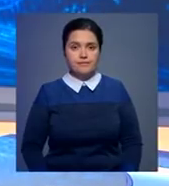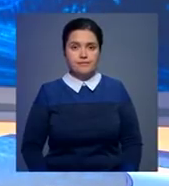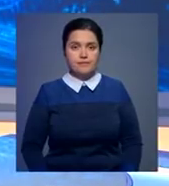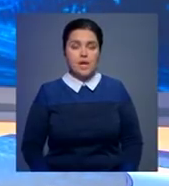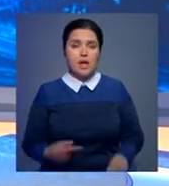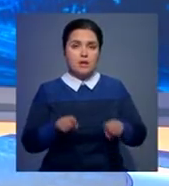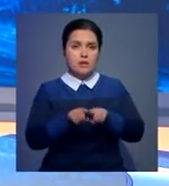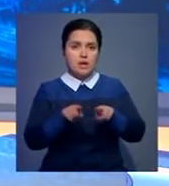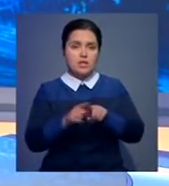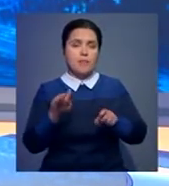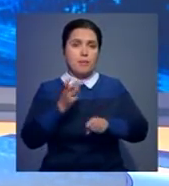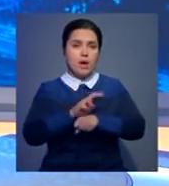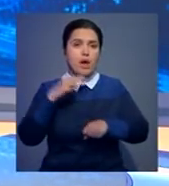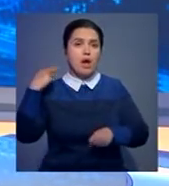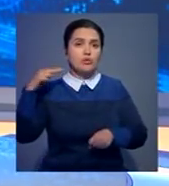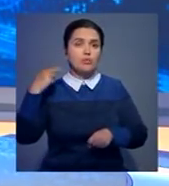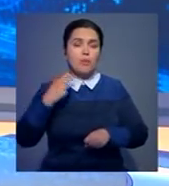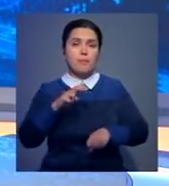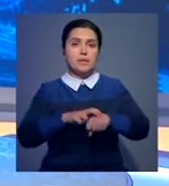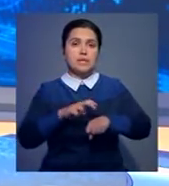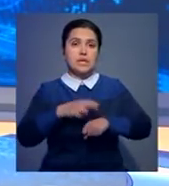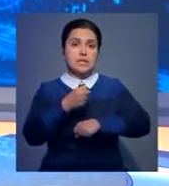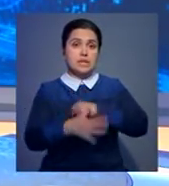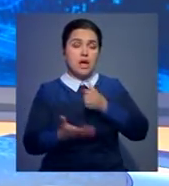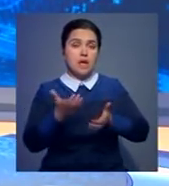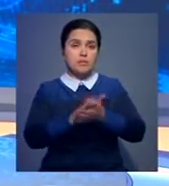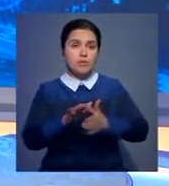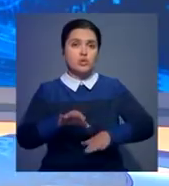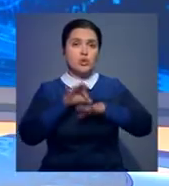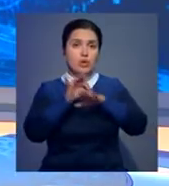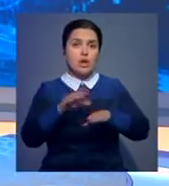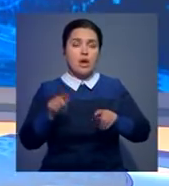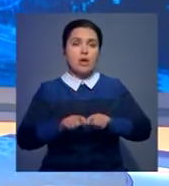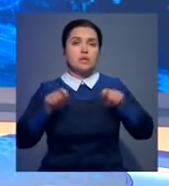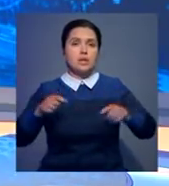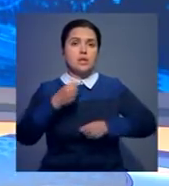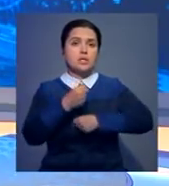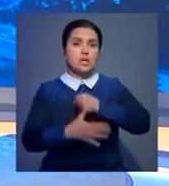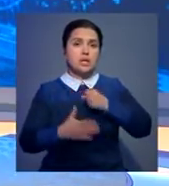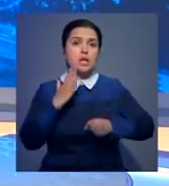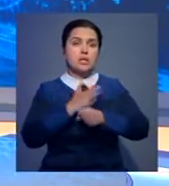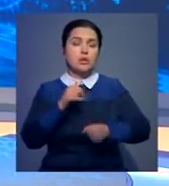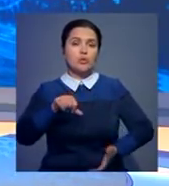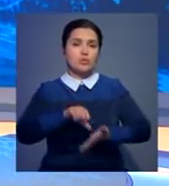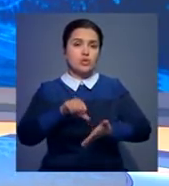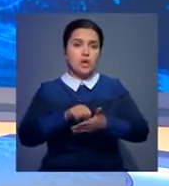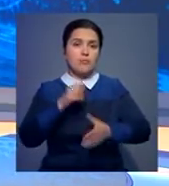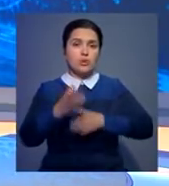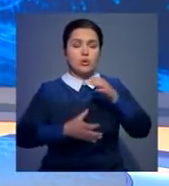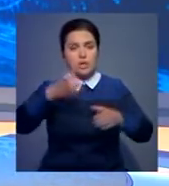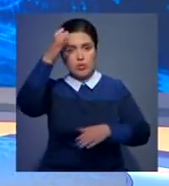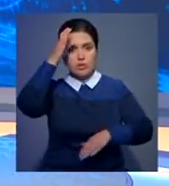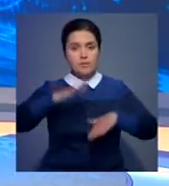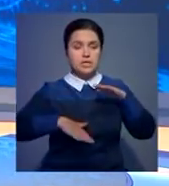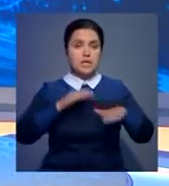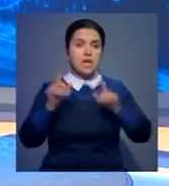Президент также посетил Актюбинский медицинский центр. Там ознакомился с ходом создания профильного хаба в западном регионе республики и принял участие в